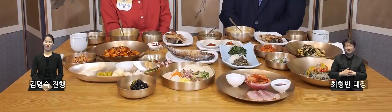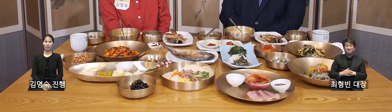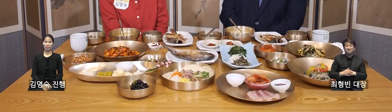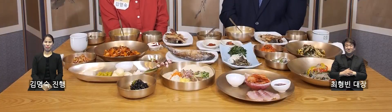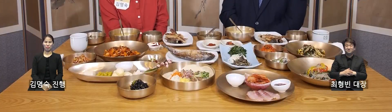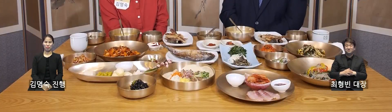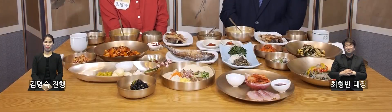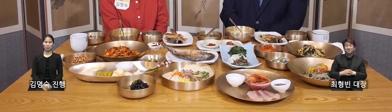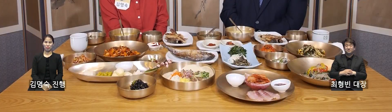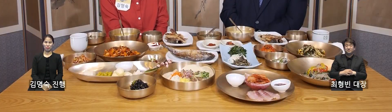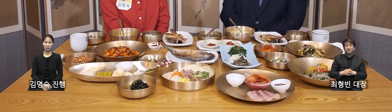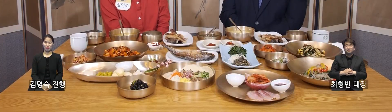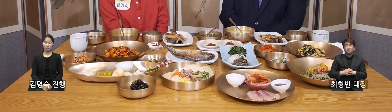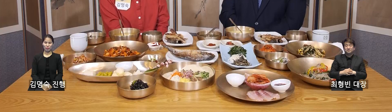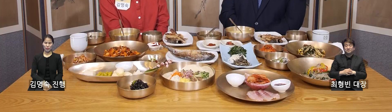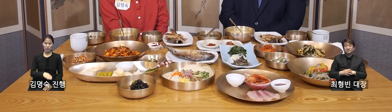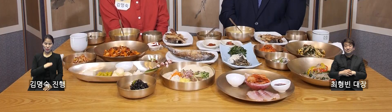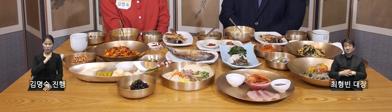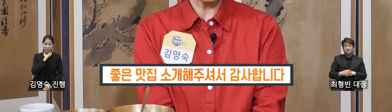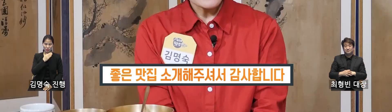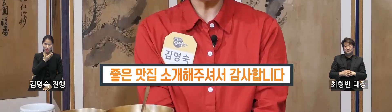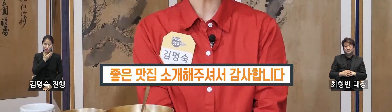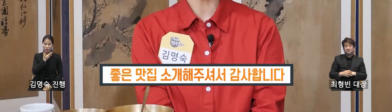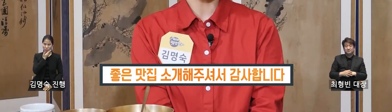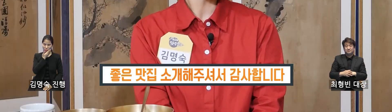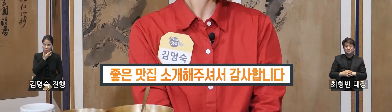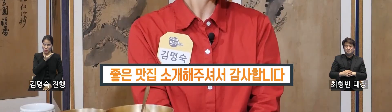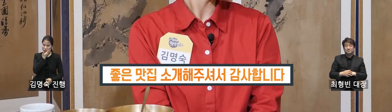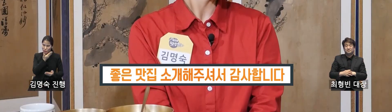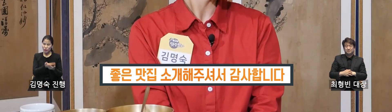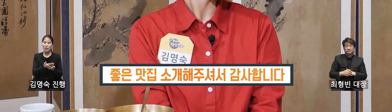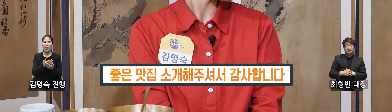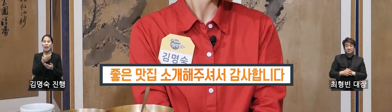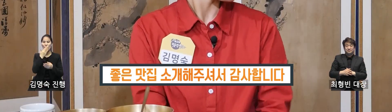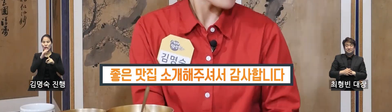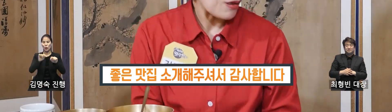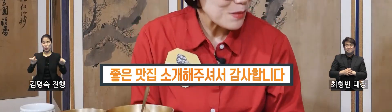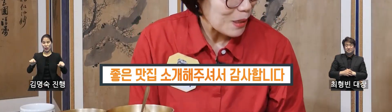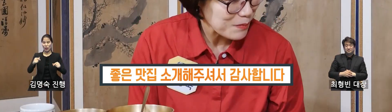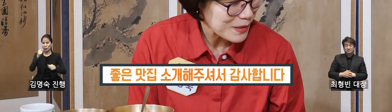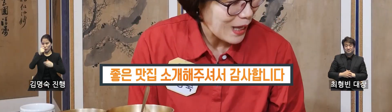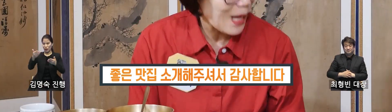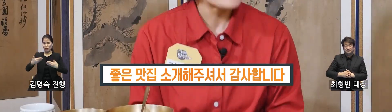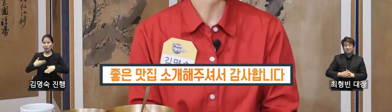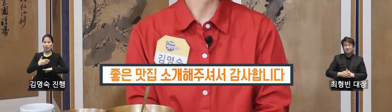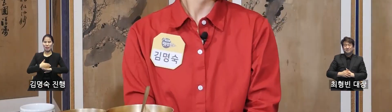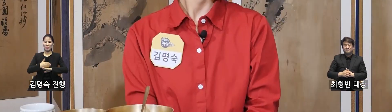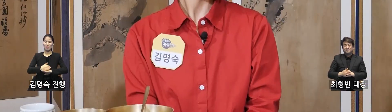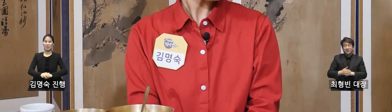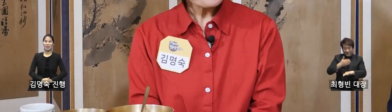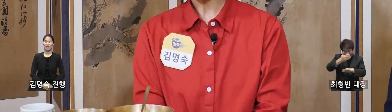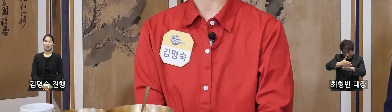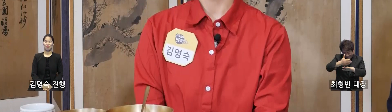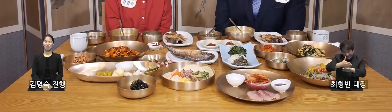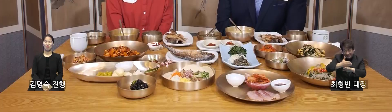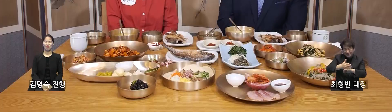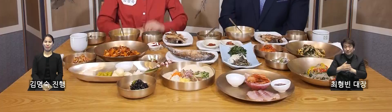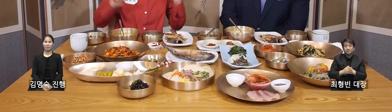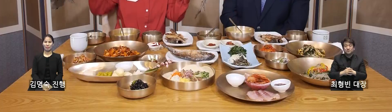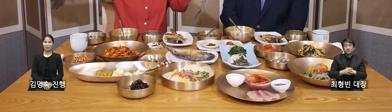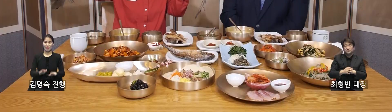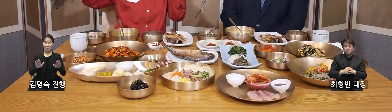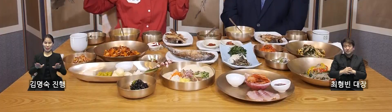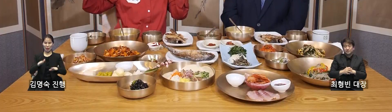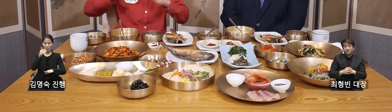그 정말 귀한 음식도 마신 내는지 소개해 주셔서 정말 감사합니다 워 3 버 자